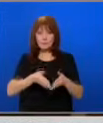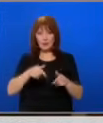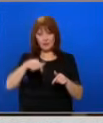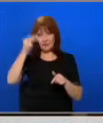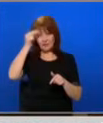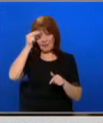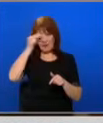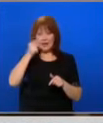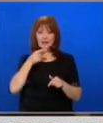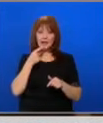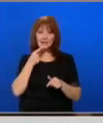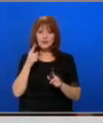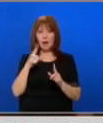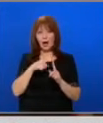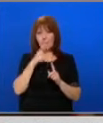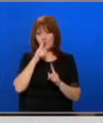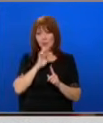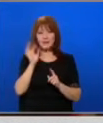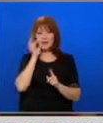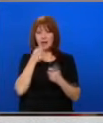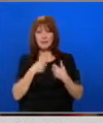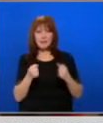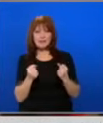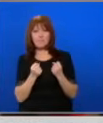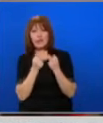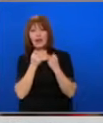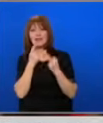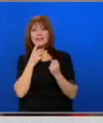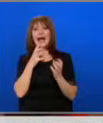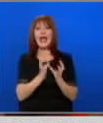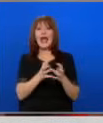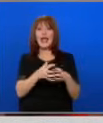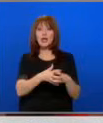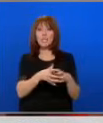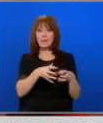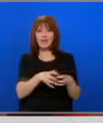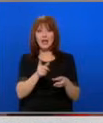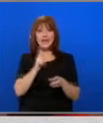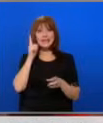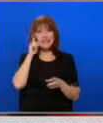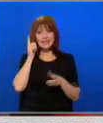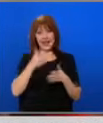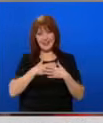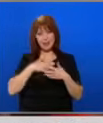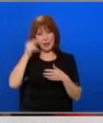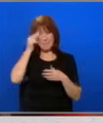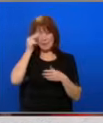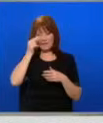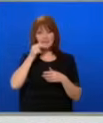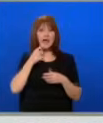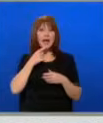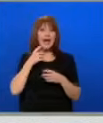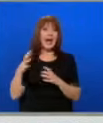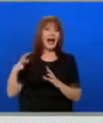флот заявиха, че към момента няма непосредствена заплаха за екипажа. Все още не се знае дали корабът Руен е атакуван от йеменски